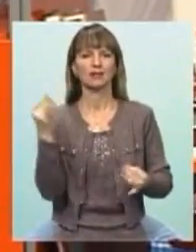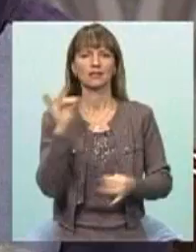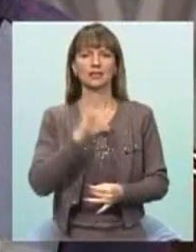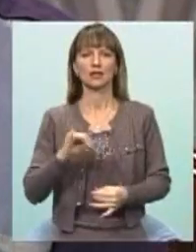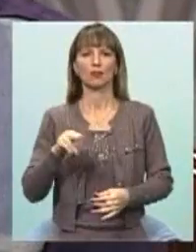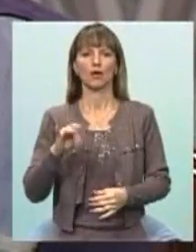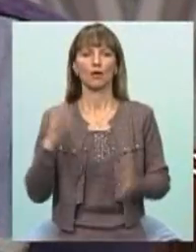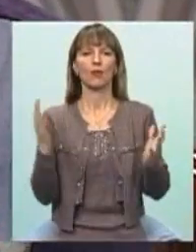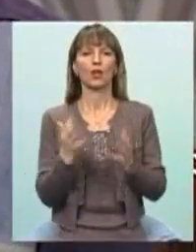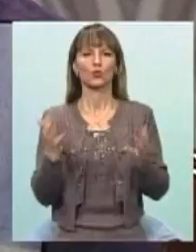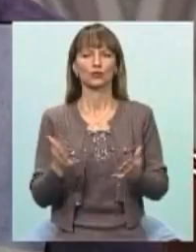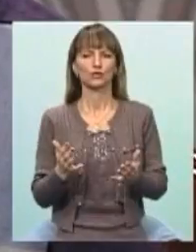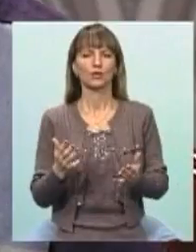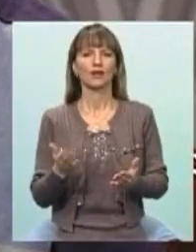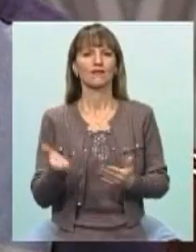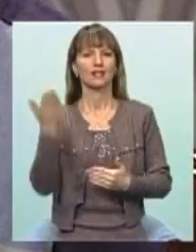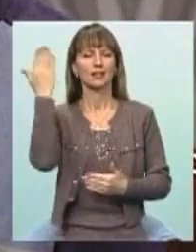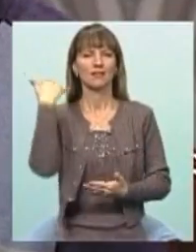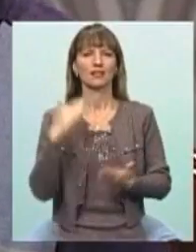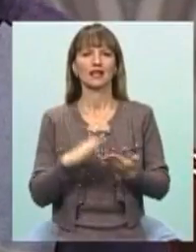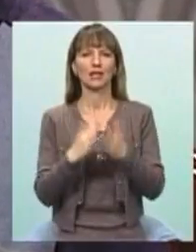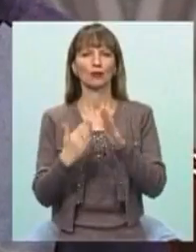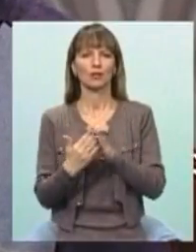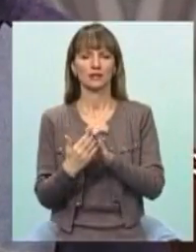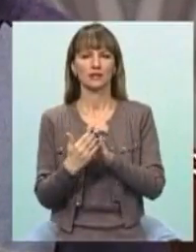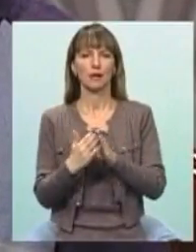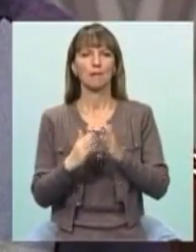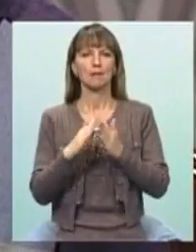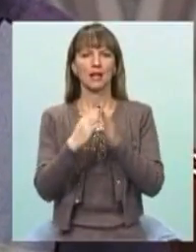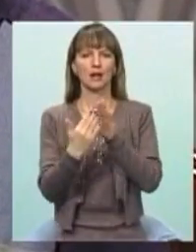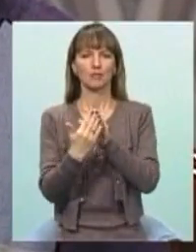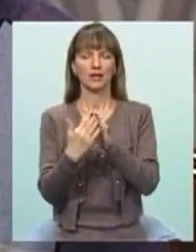подушку? Ну, що в древньоєгипетських пірамідах